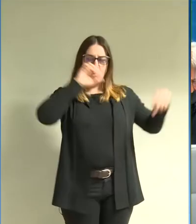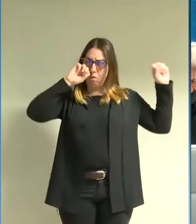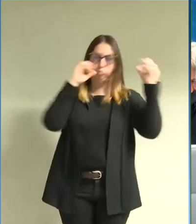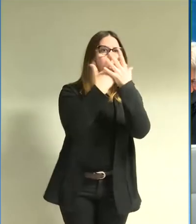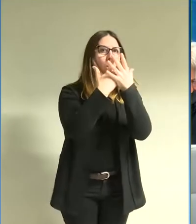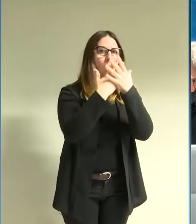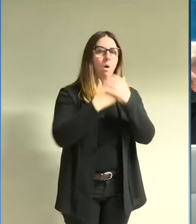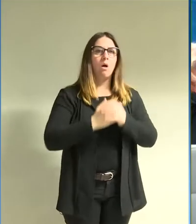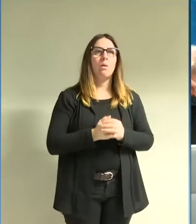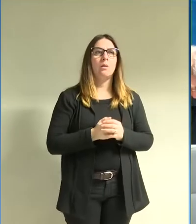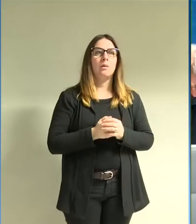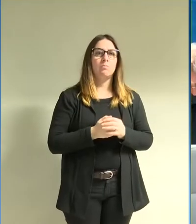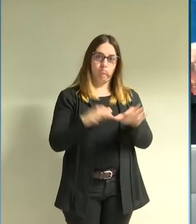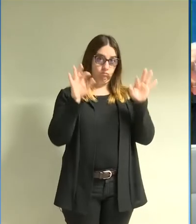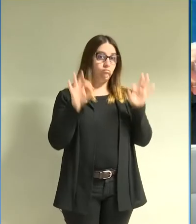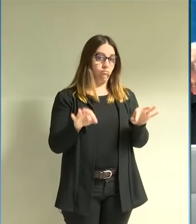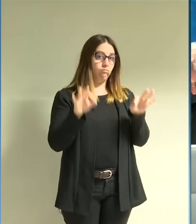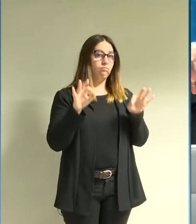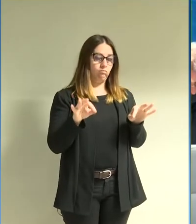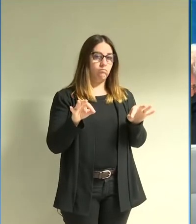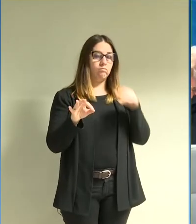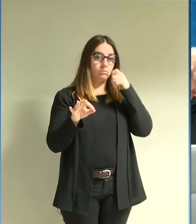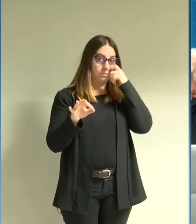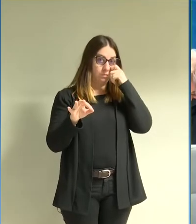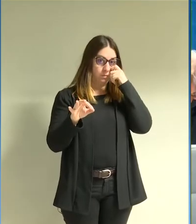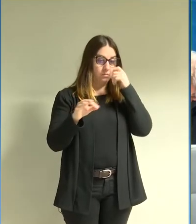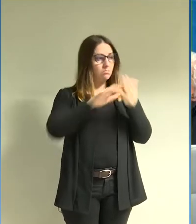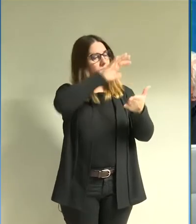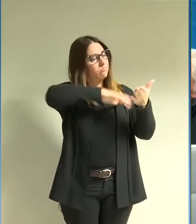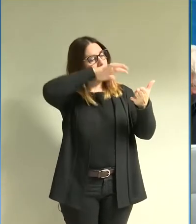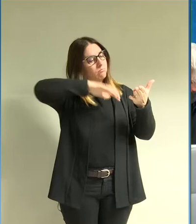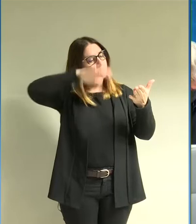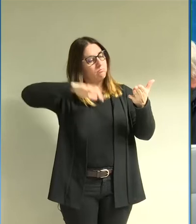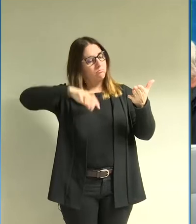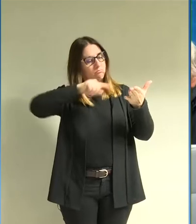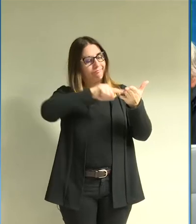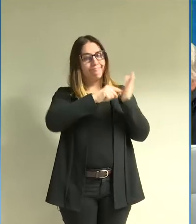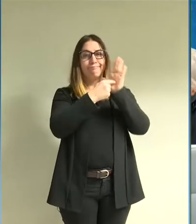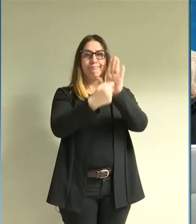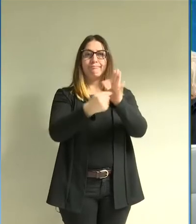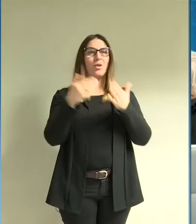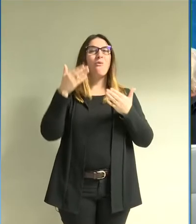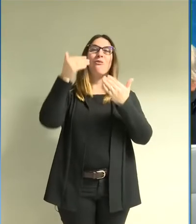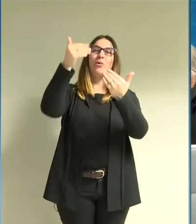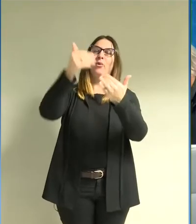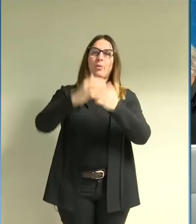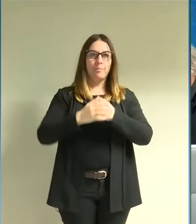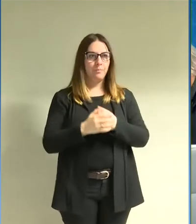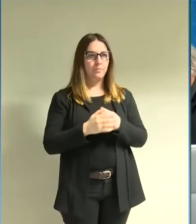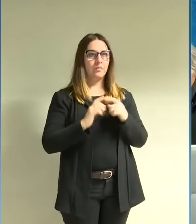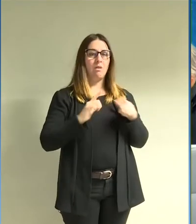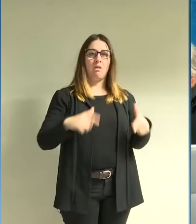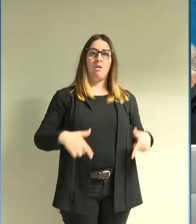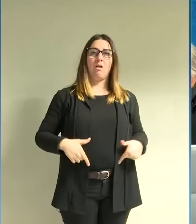effectivement comme il est indiqué écrit dans le ve l'école de la république